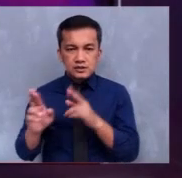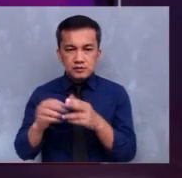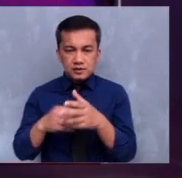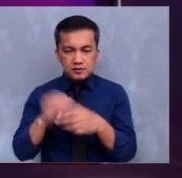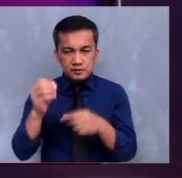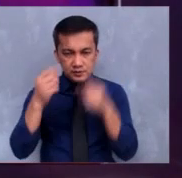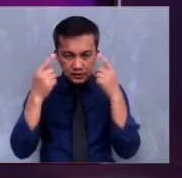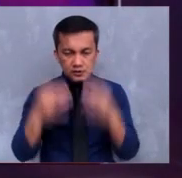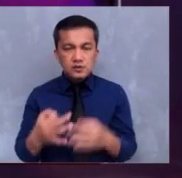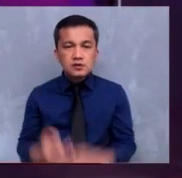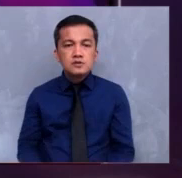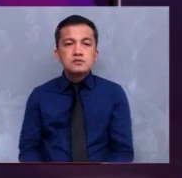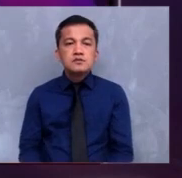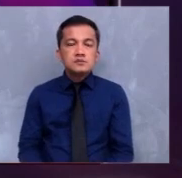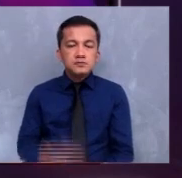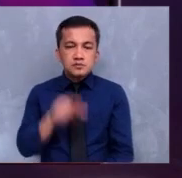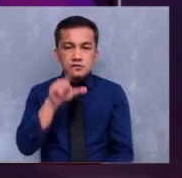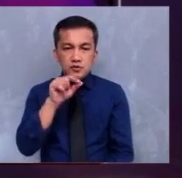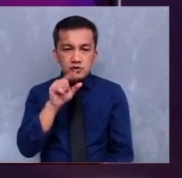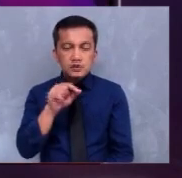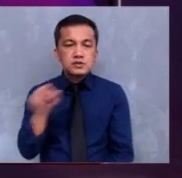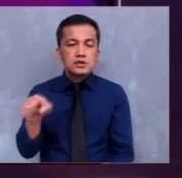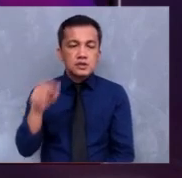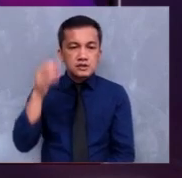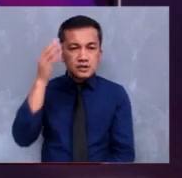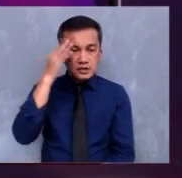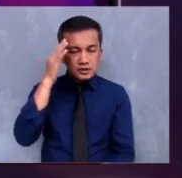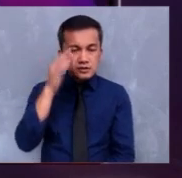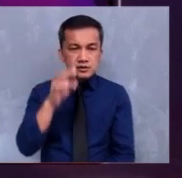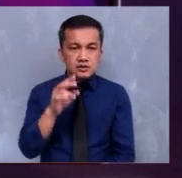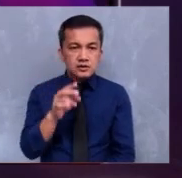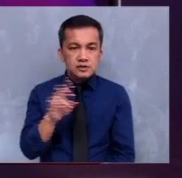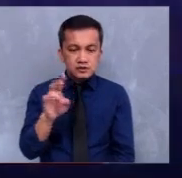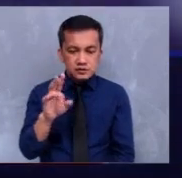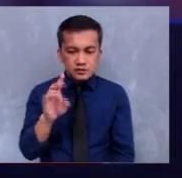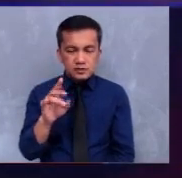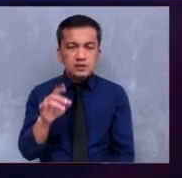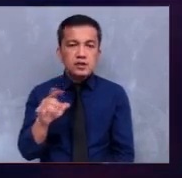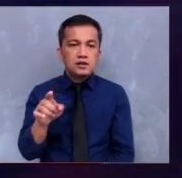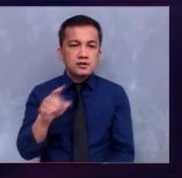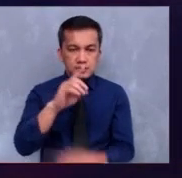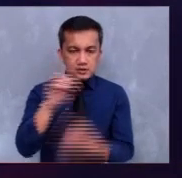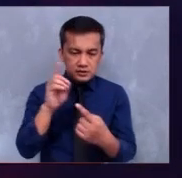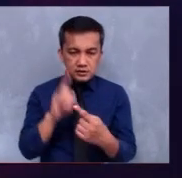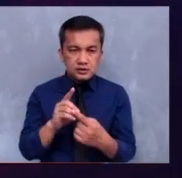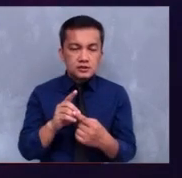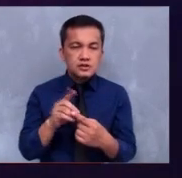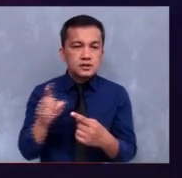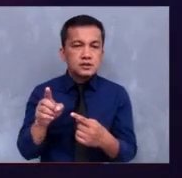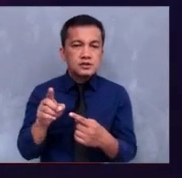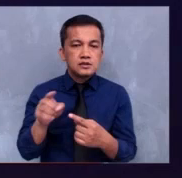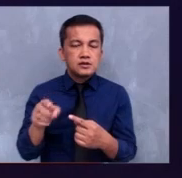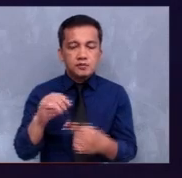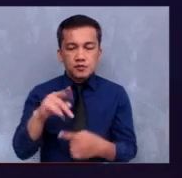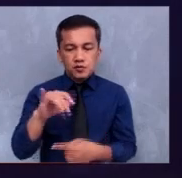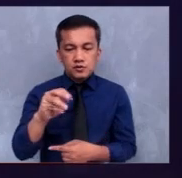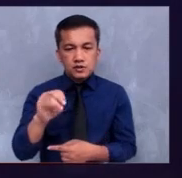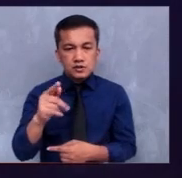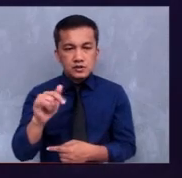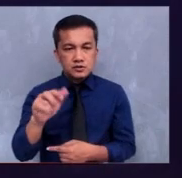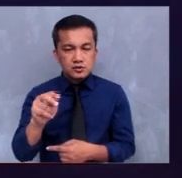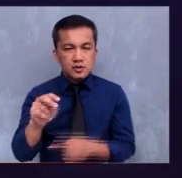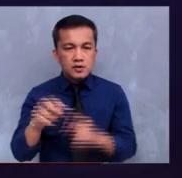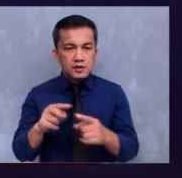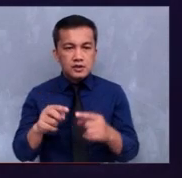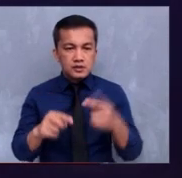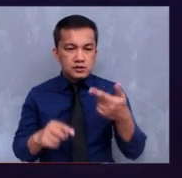Sa Twitter lang daw niya nalaman na sa 17 na pala ang petsa ng promulgation. Ang problema, magre-retiro na sa Miyerkules si